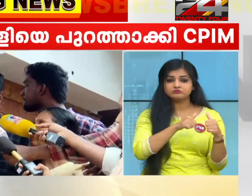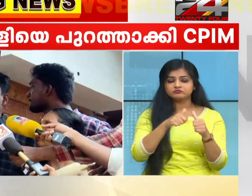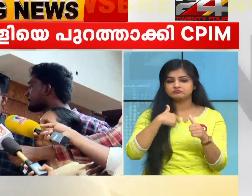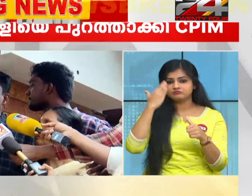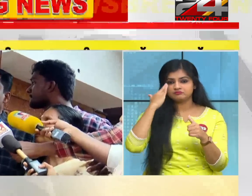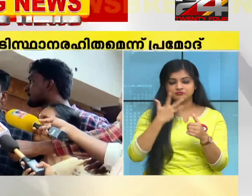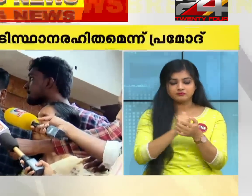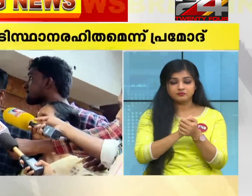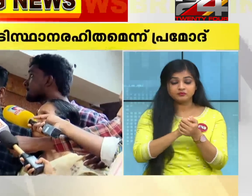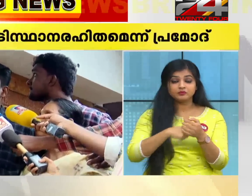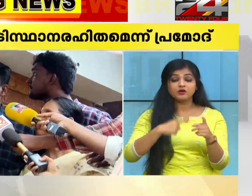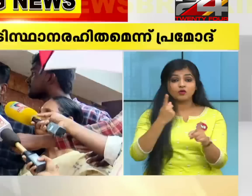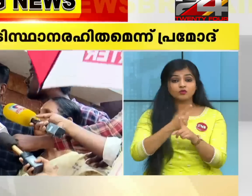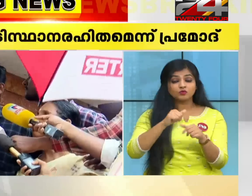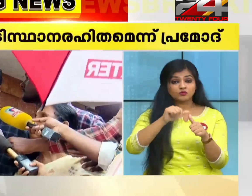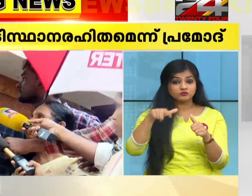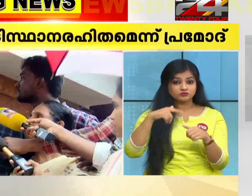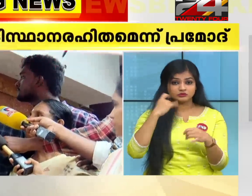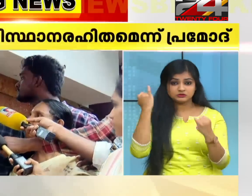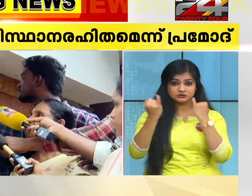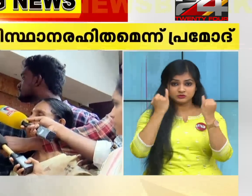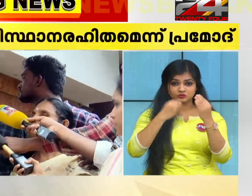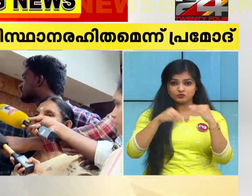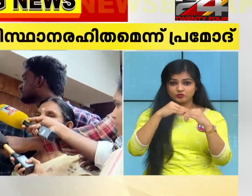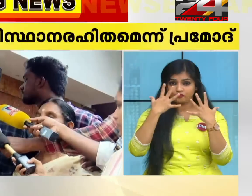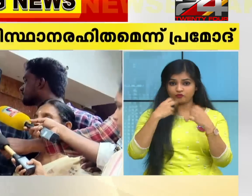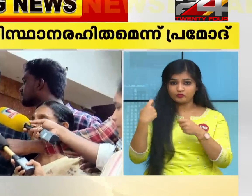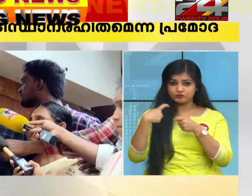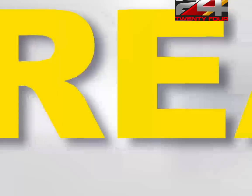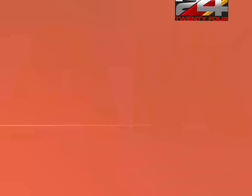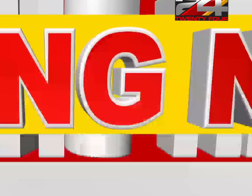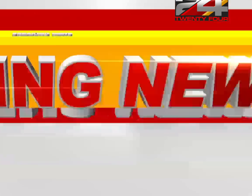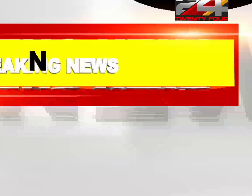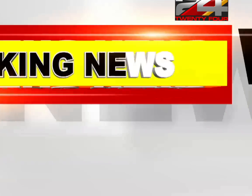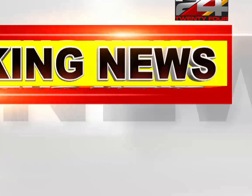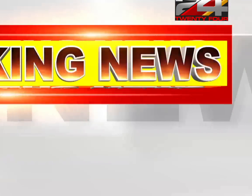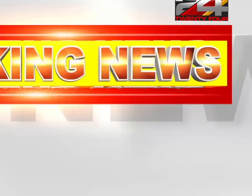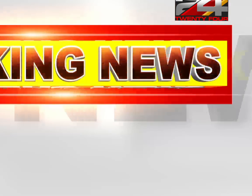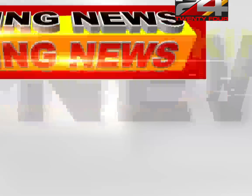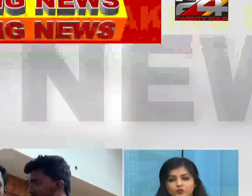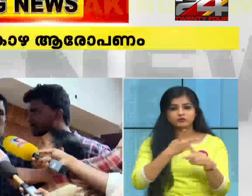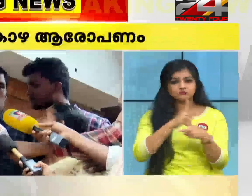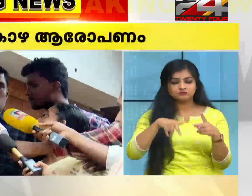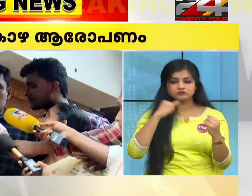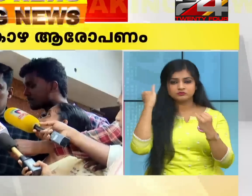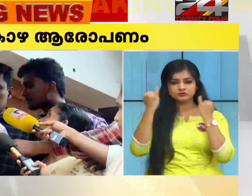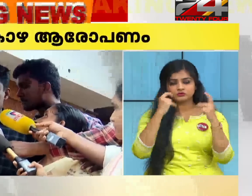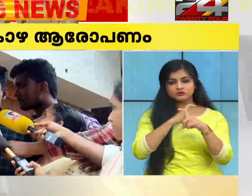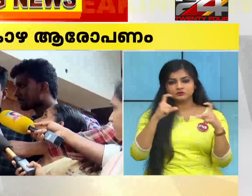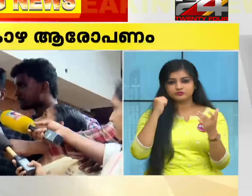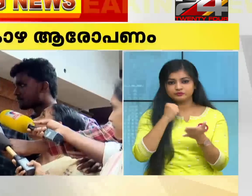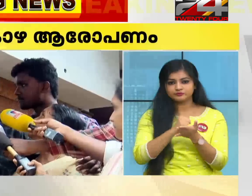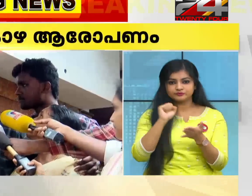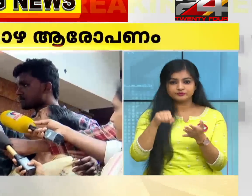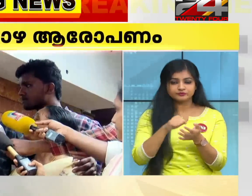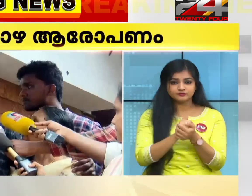ആവശ്യപ്പെടുന്നുണ്ടോ? എല്ലാ തരത്തിലുള്ള അന്വേഷണം വേണം. എല്ലാ തരത്തിലുള്ള അന്വേഷണം ഇതിന്റെ ഭാഗമായിട്ട് ഉണ്ടാവണം.